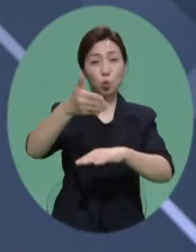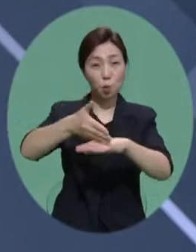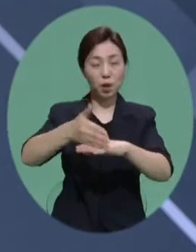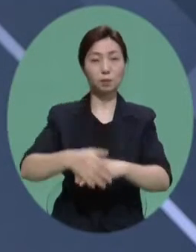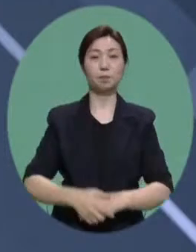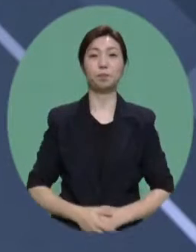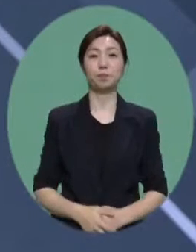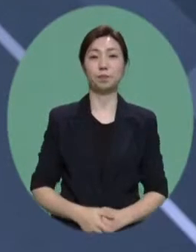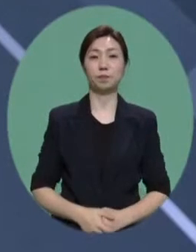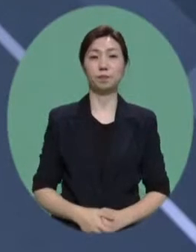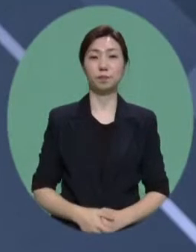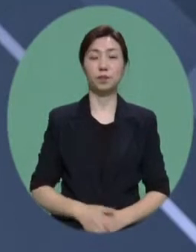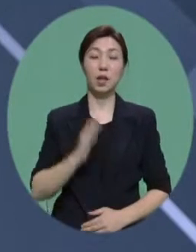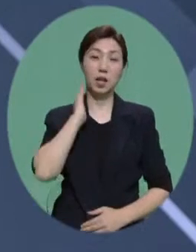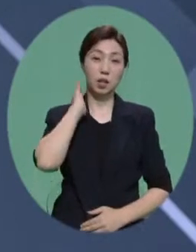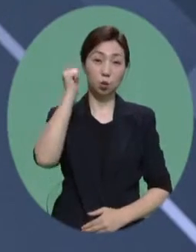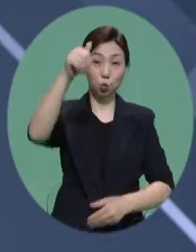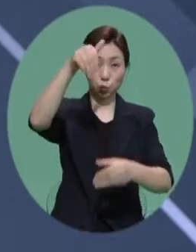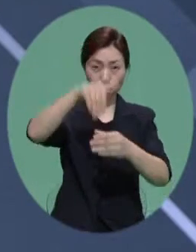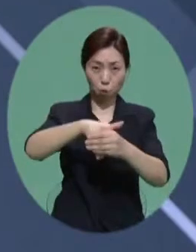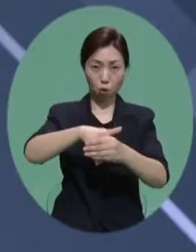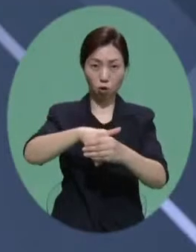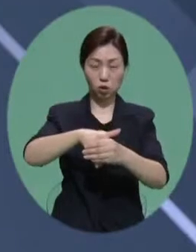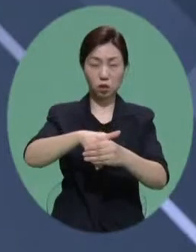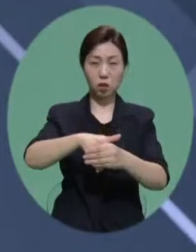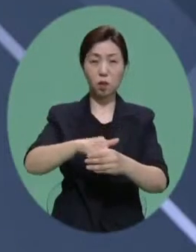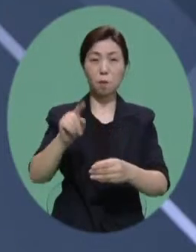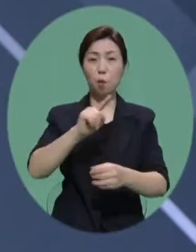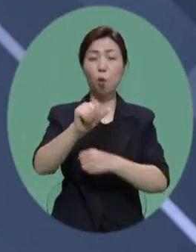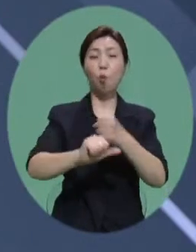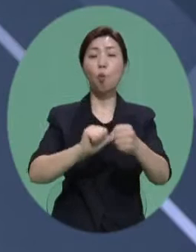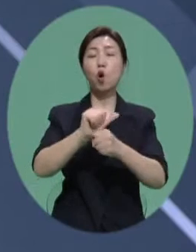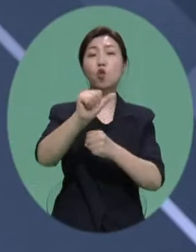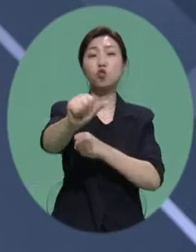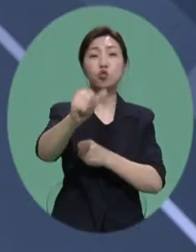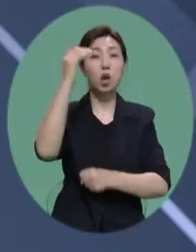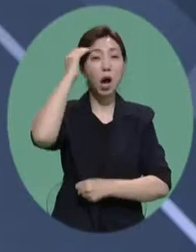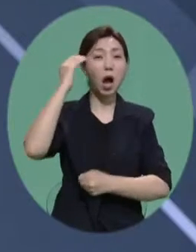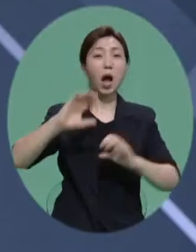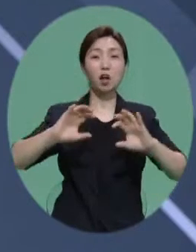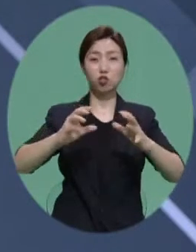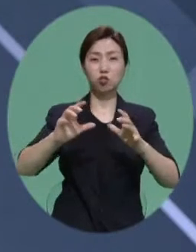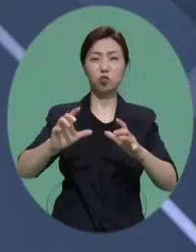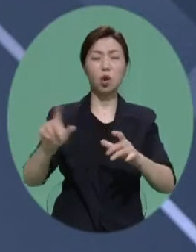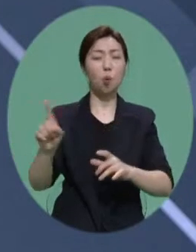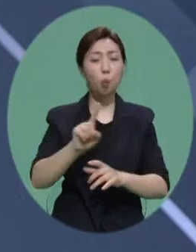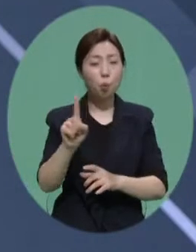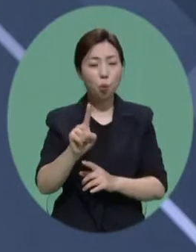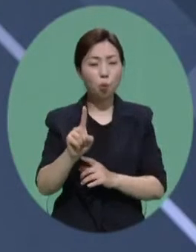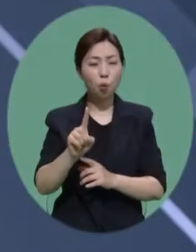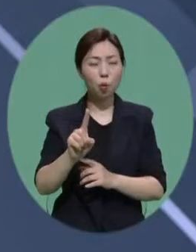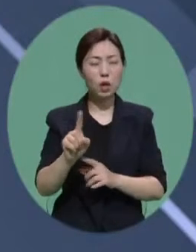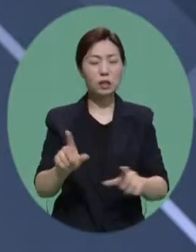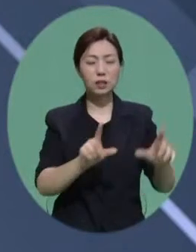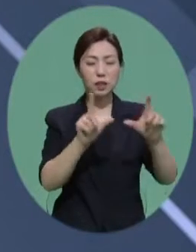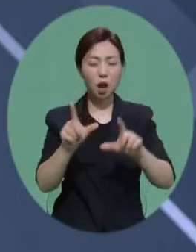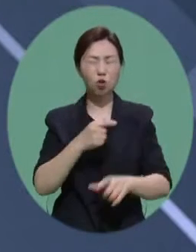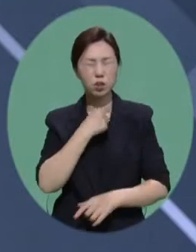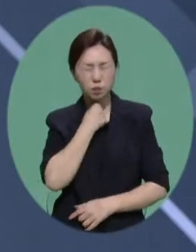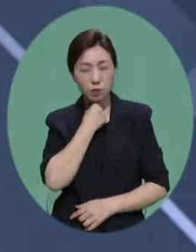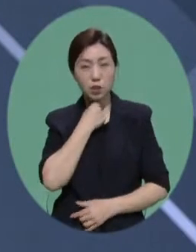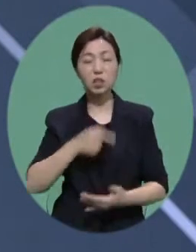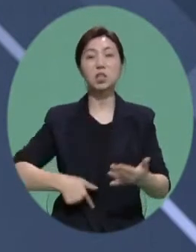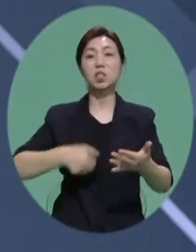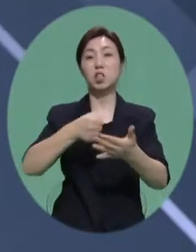대통령선거는 우리가 5년 후에 어떤 대한민국의 살 것인지를 결정하는 성 겁니다